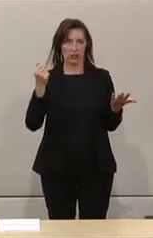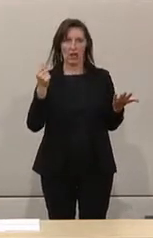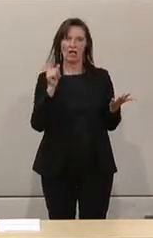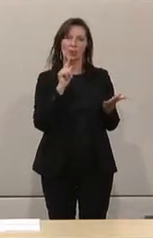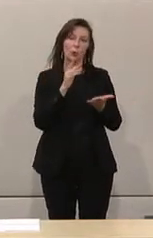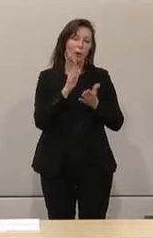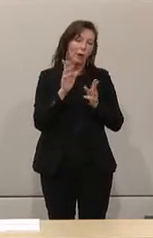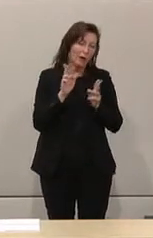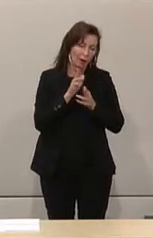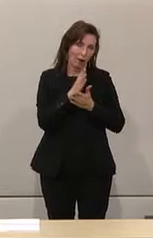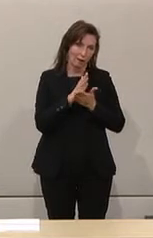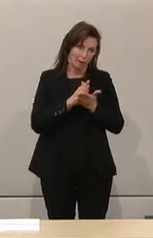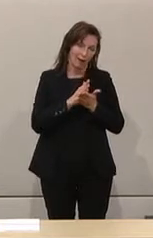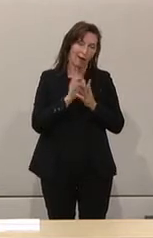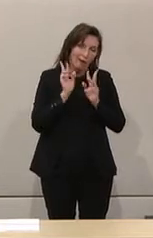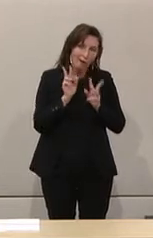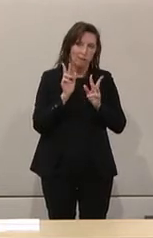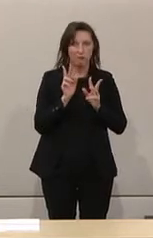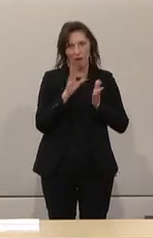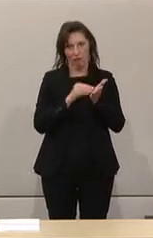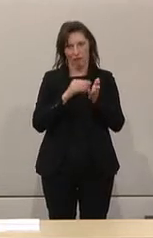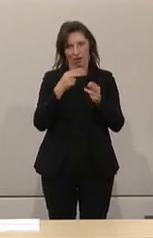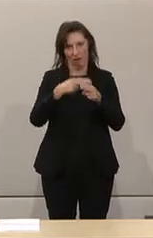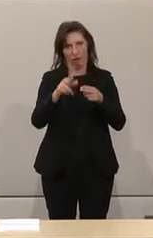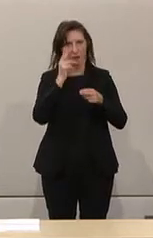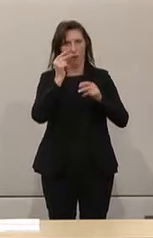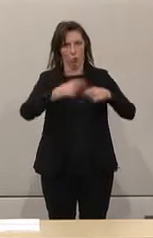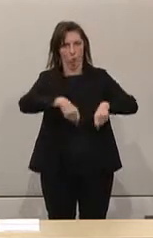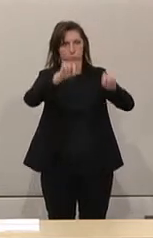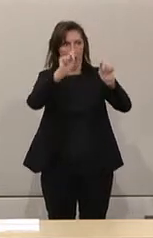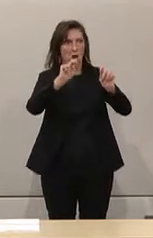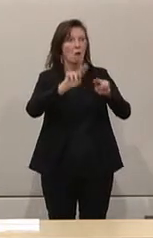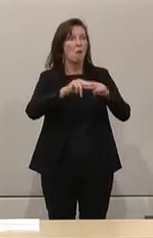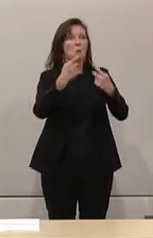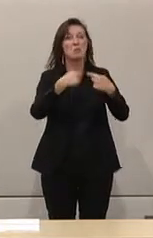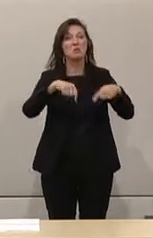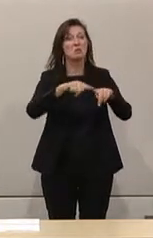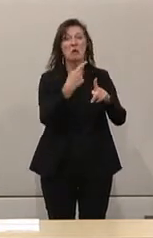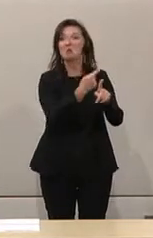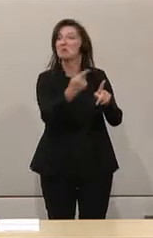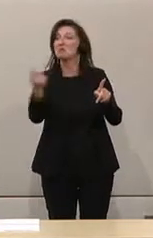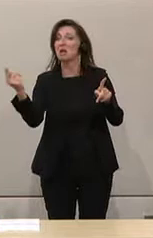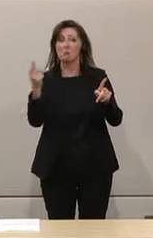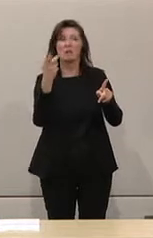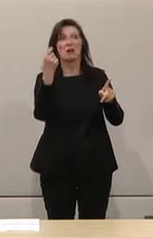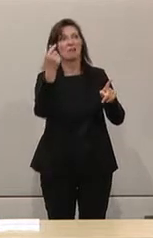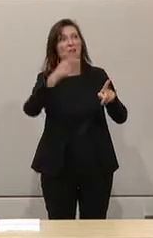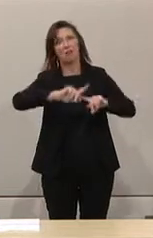kleinen Teil im Wohnbau gelandet ist und dass die Bundesländer das Geld anderweitig verlocht haben.